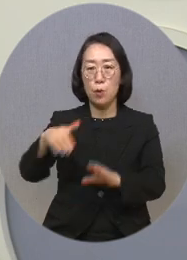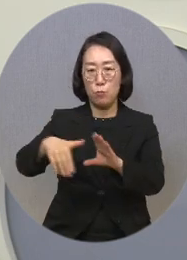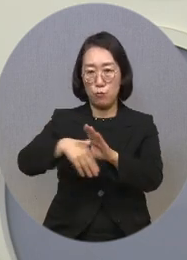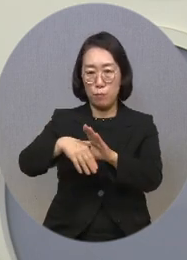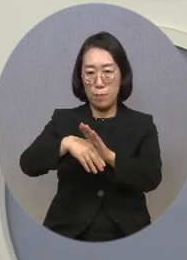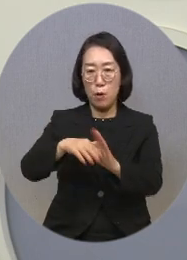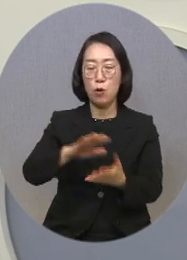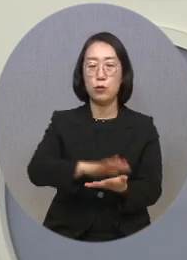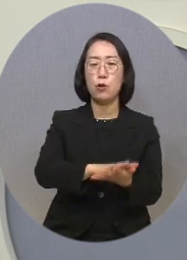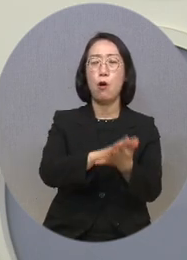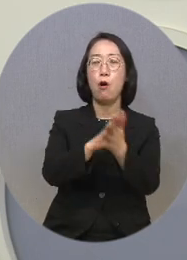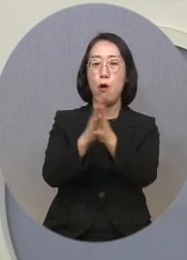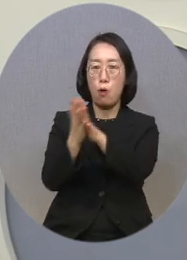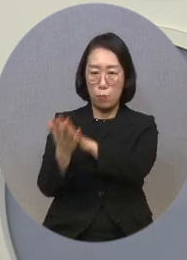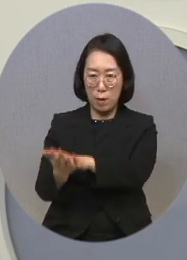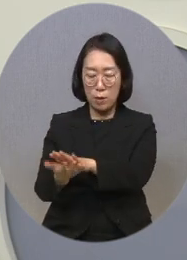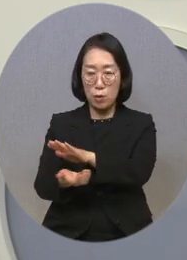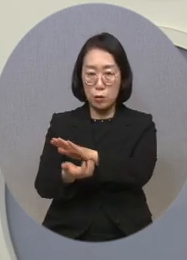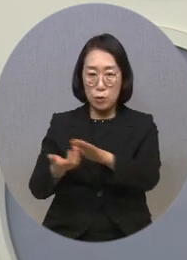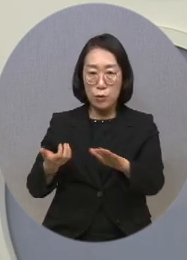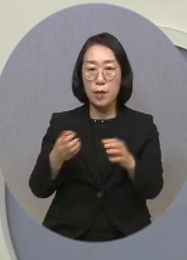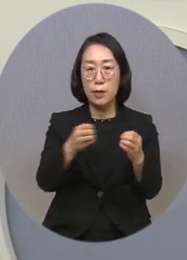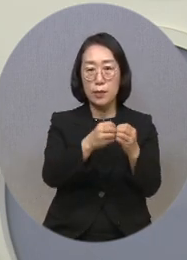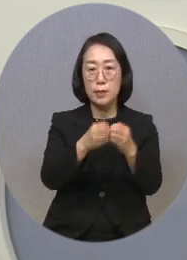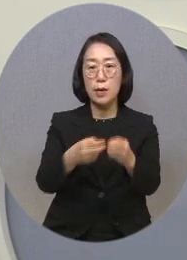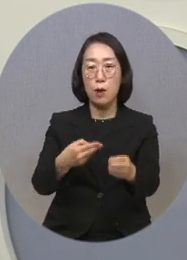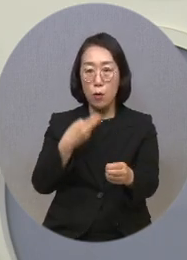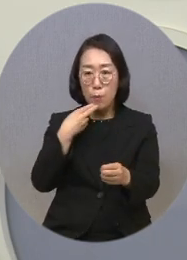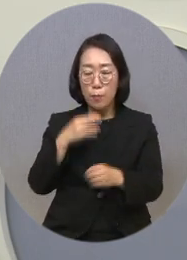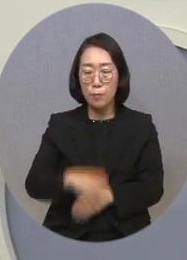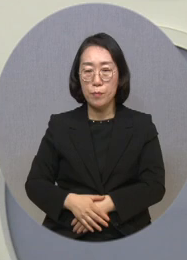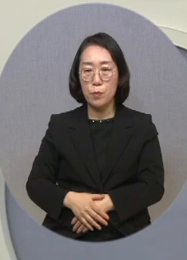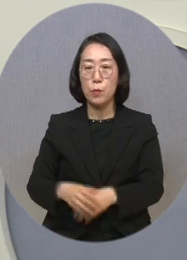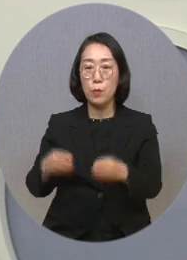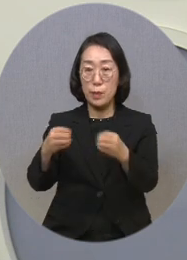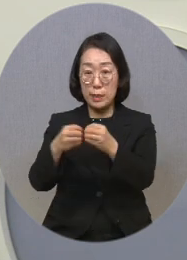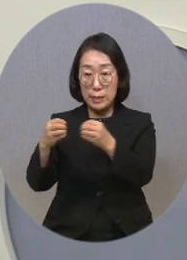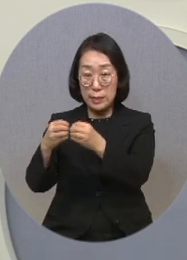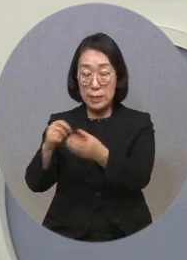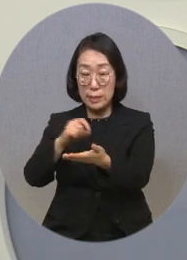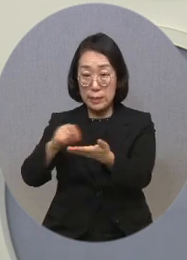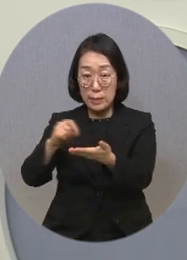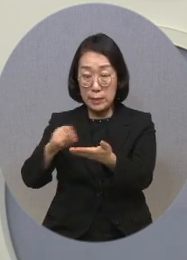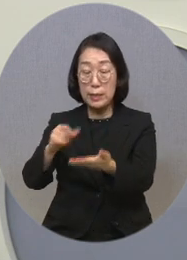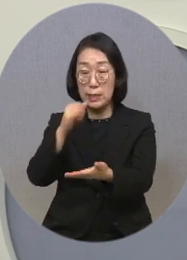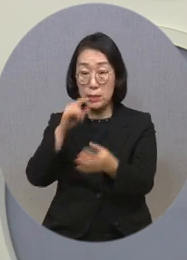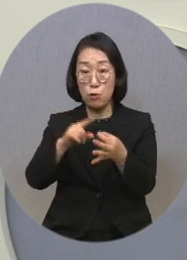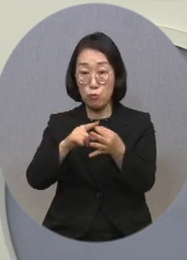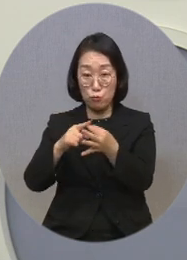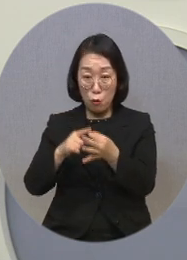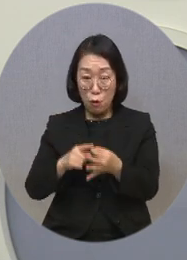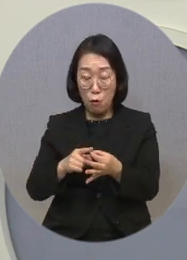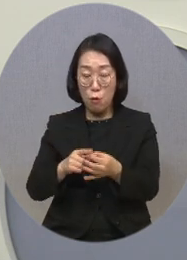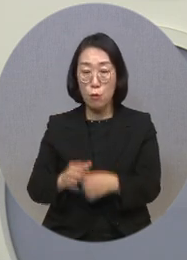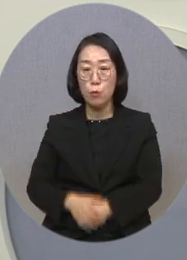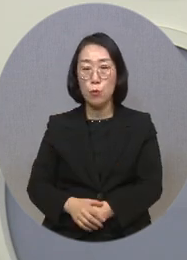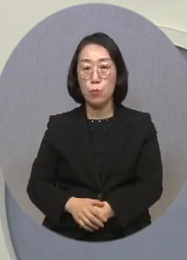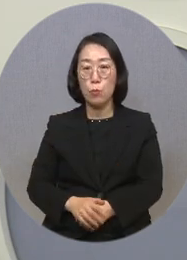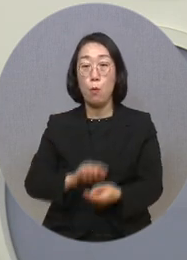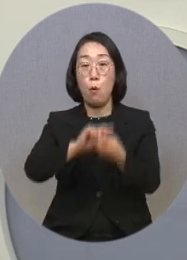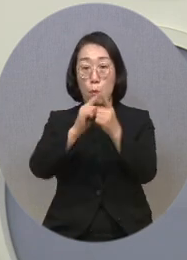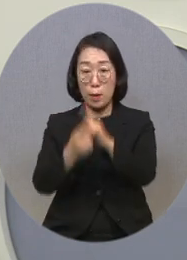거예요. 글이 없던 시대와 글을 쓰던 시대, 또 그 글이 이제 우리가 디지털 시대로